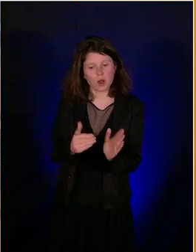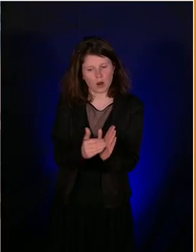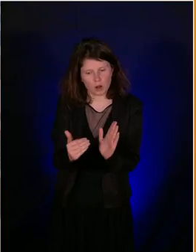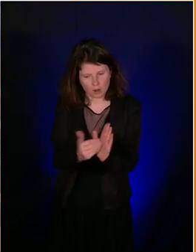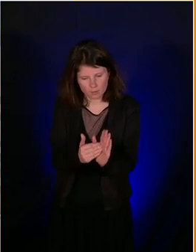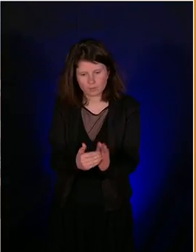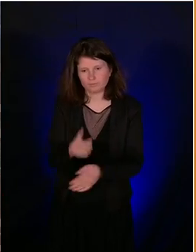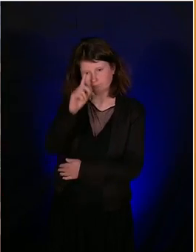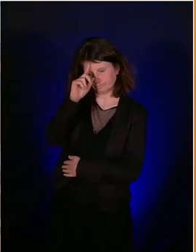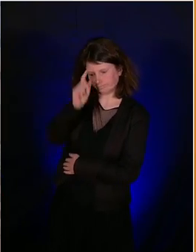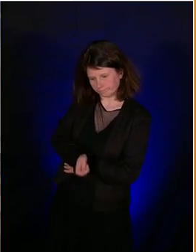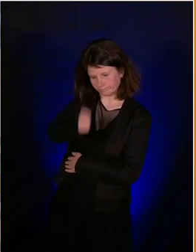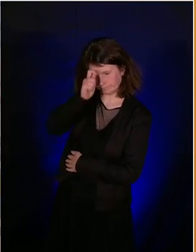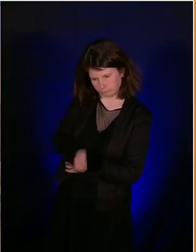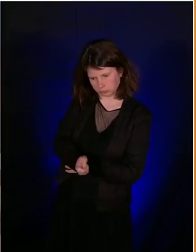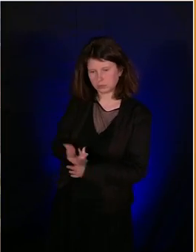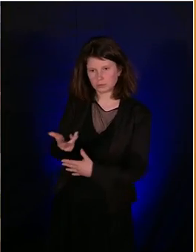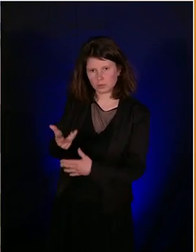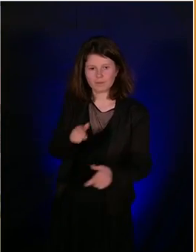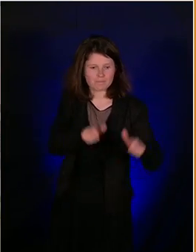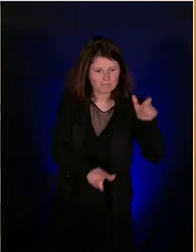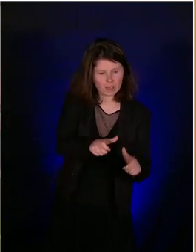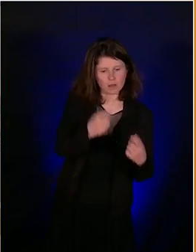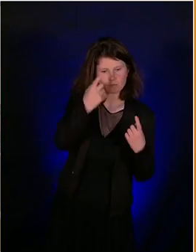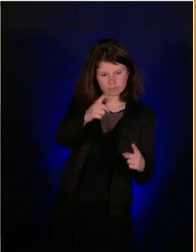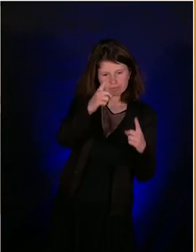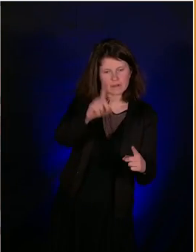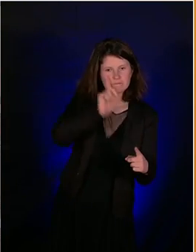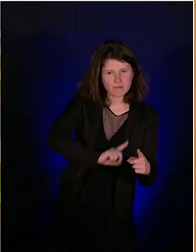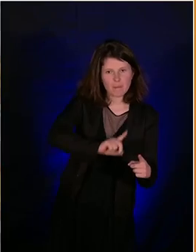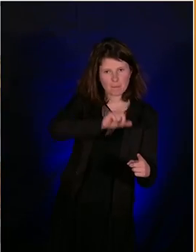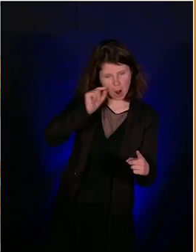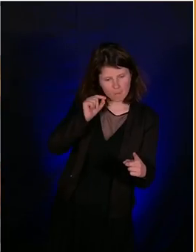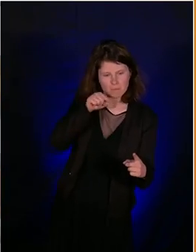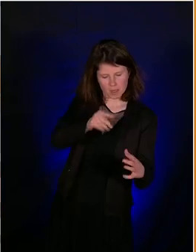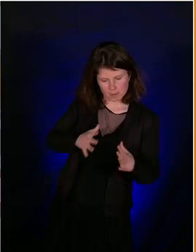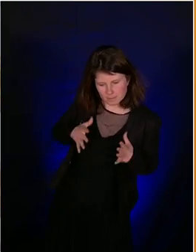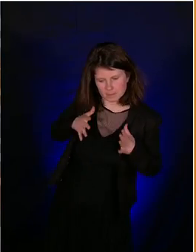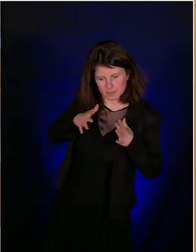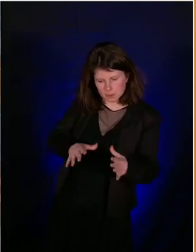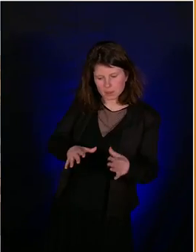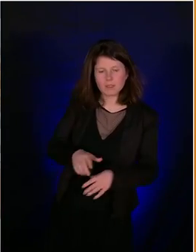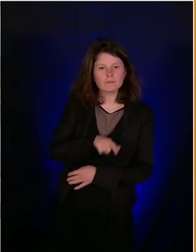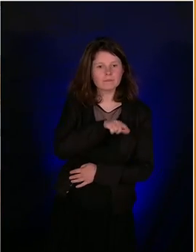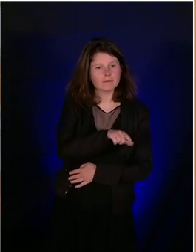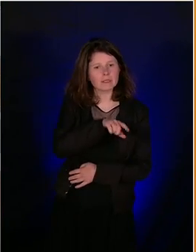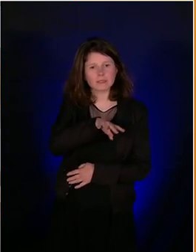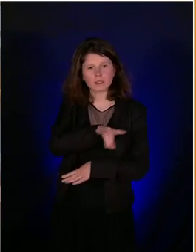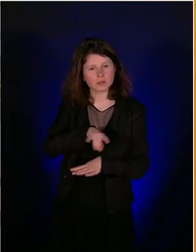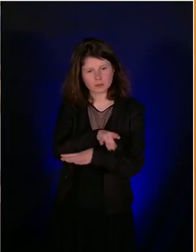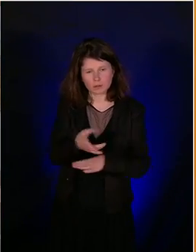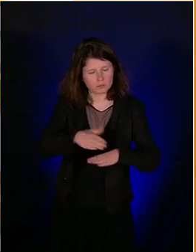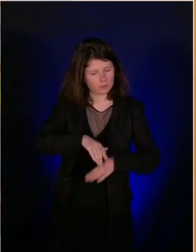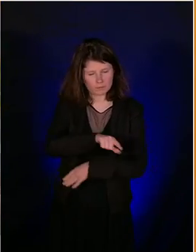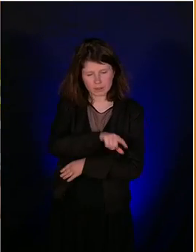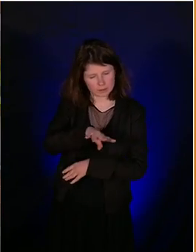force l'engagement de toutes les militantes et de tous les militants qui œuvr 24 he sur 24 depuis plus